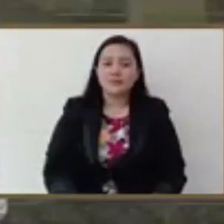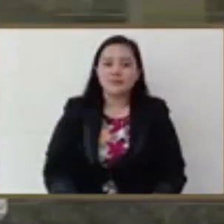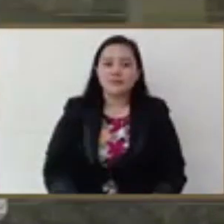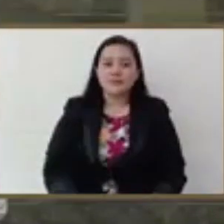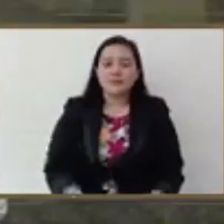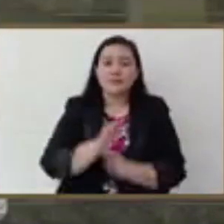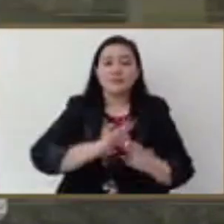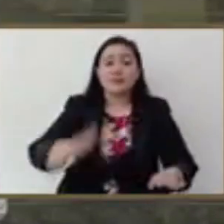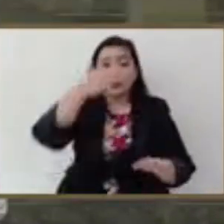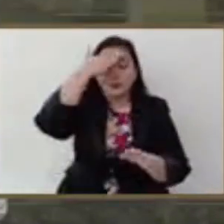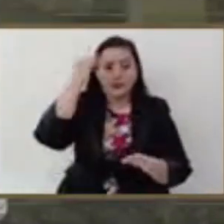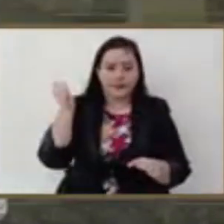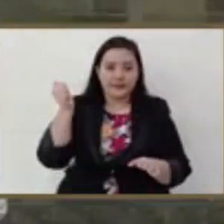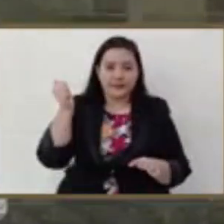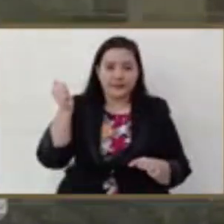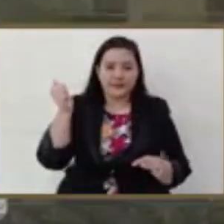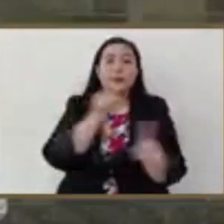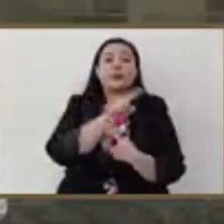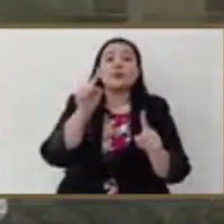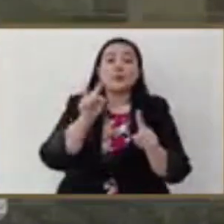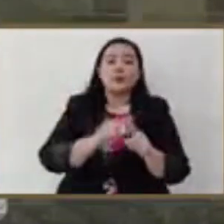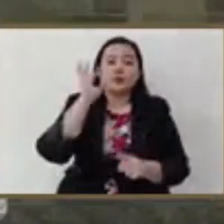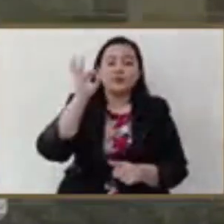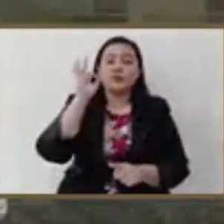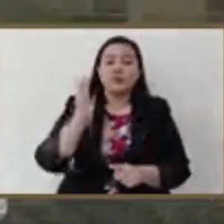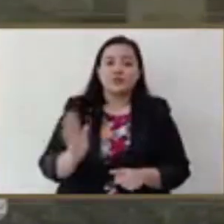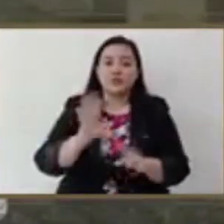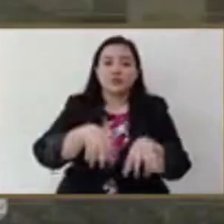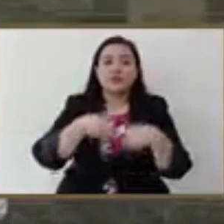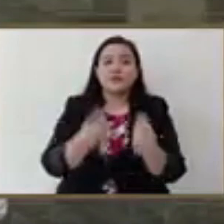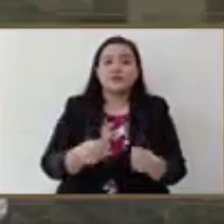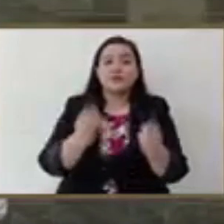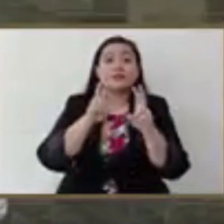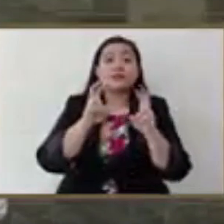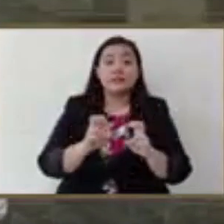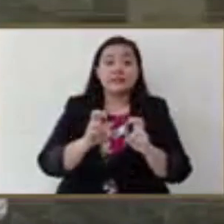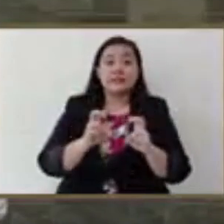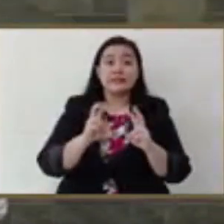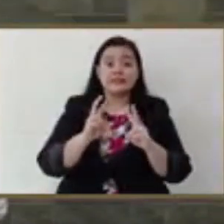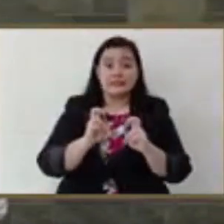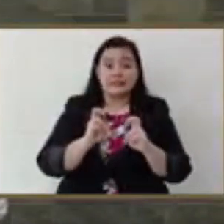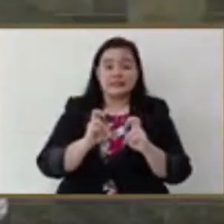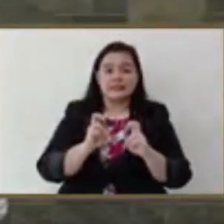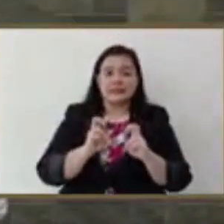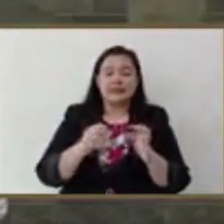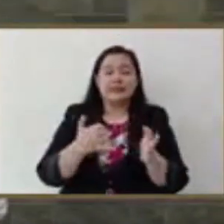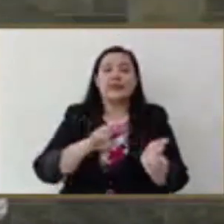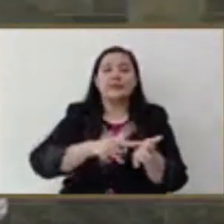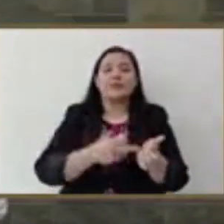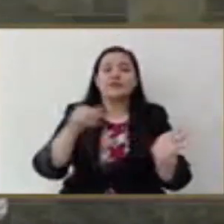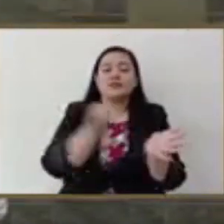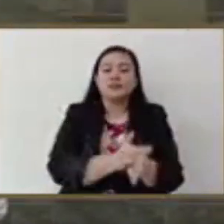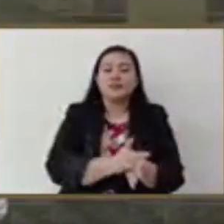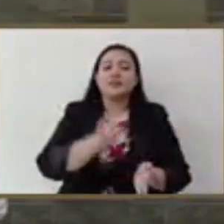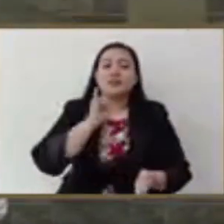kapag ka ang preacher nagbigay ng title, ibig sabihin, yan ang dapat niyong asahan. Okay? Yan